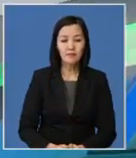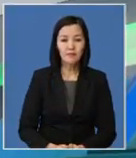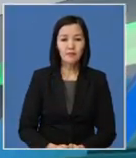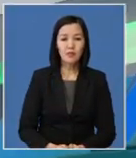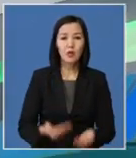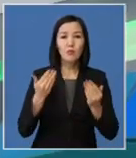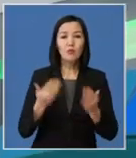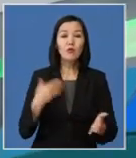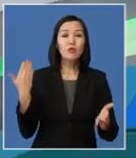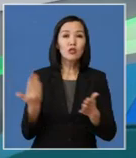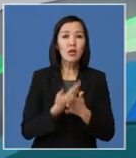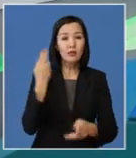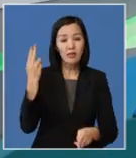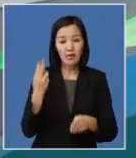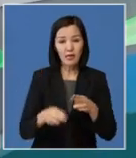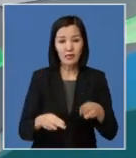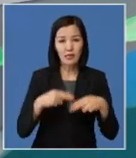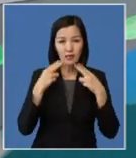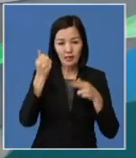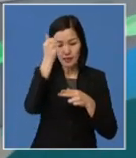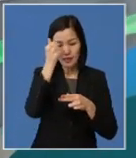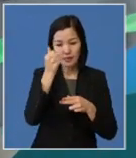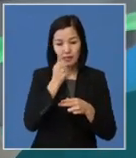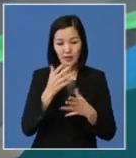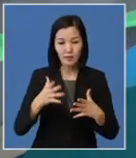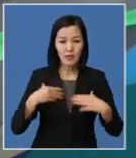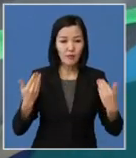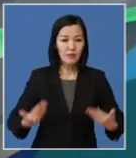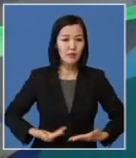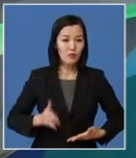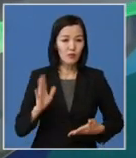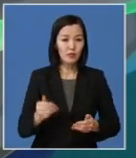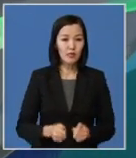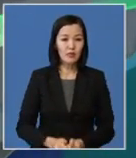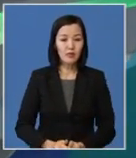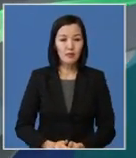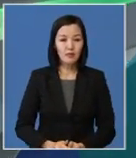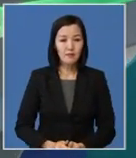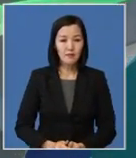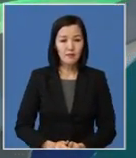Бүгінге келіп түскен жаңалықтар осындай болды. Назарларыңызға рахмет. Аман сау болыңыздар.